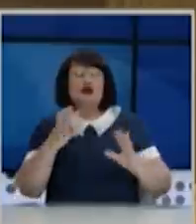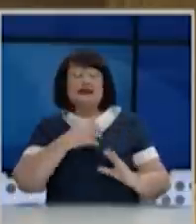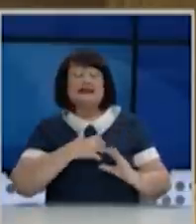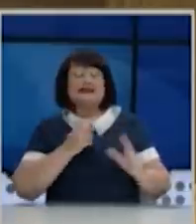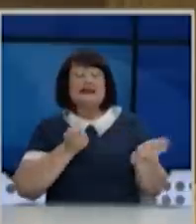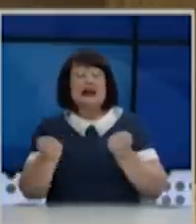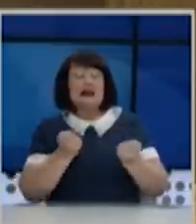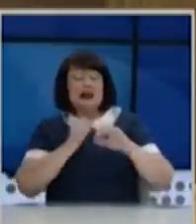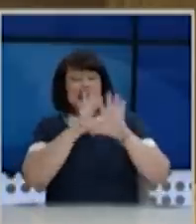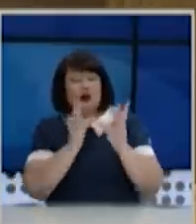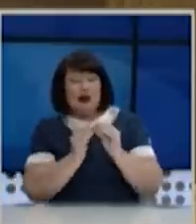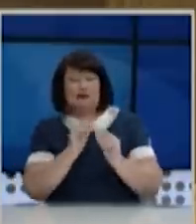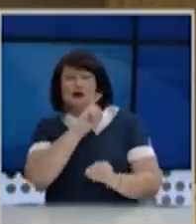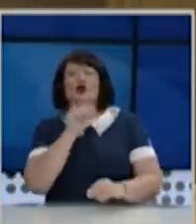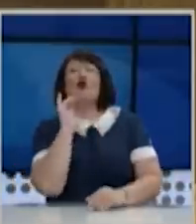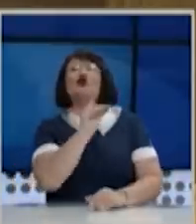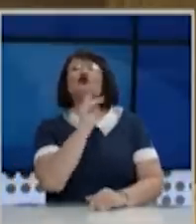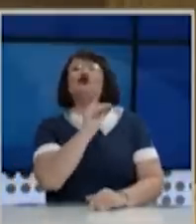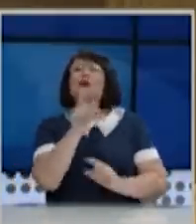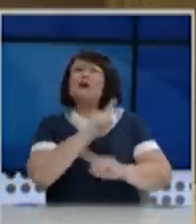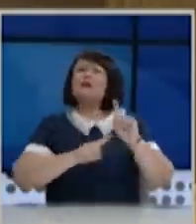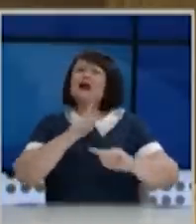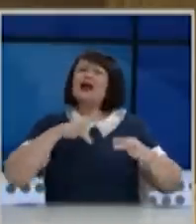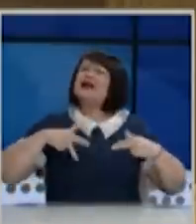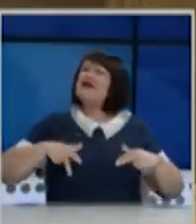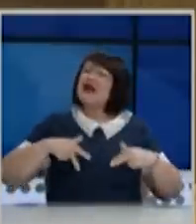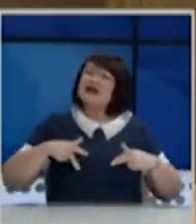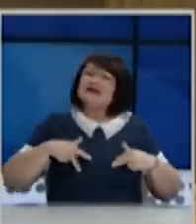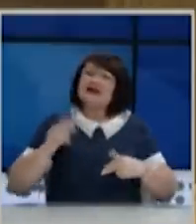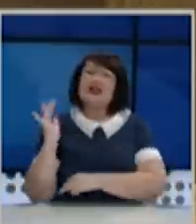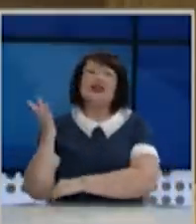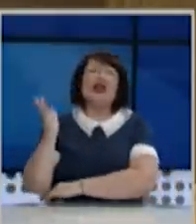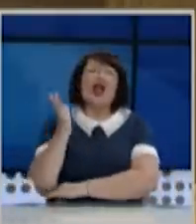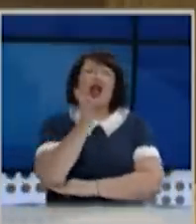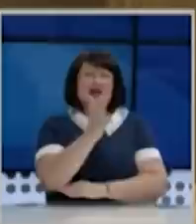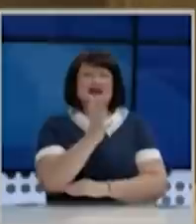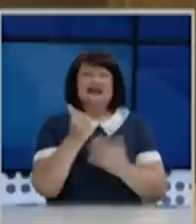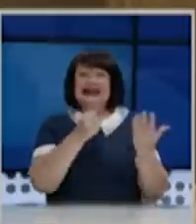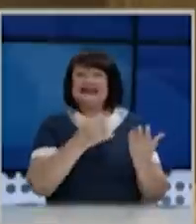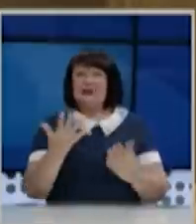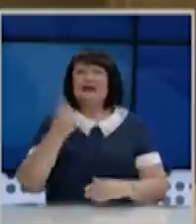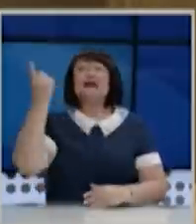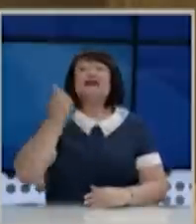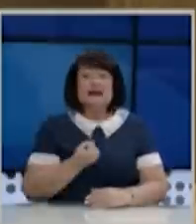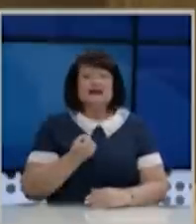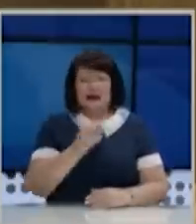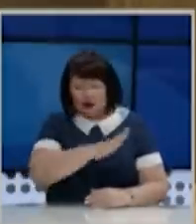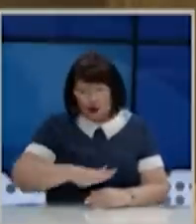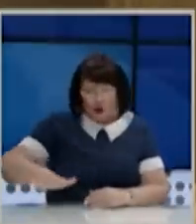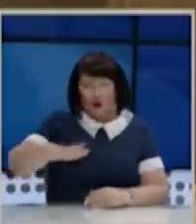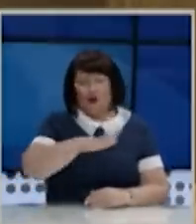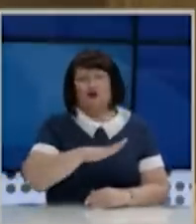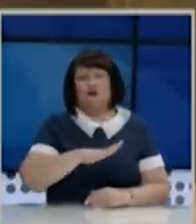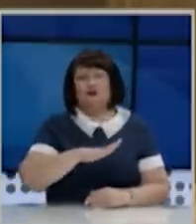συνολική. Ρωτούσαμε, ποια κυβέρνηση, ενώ τα δάση αποτελούν το 65%